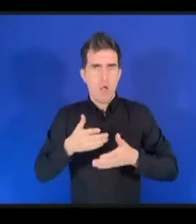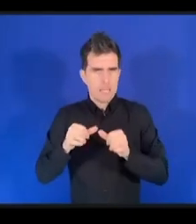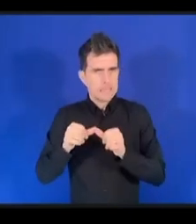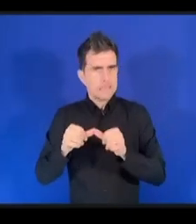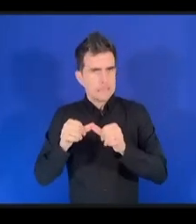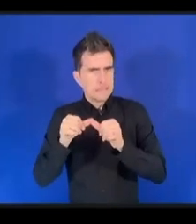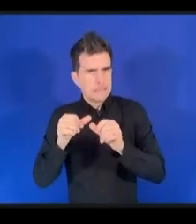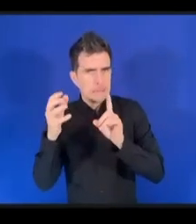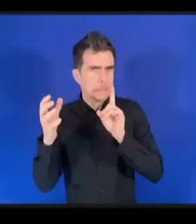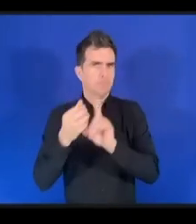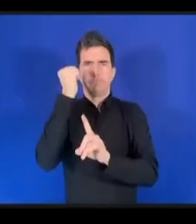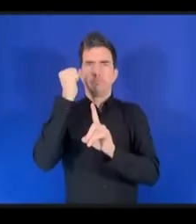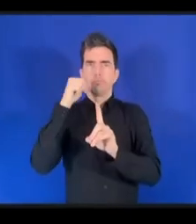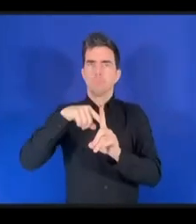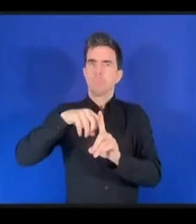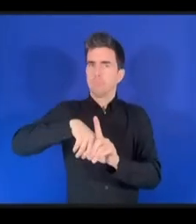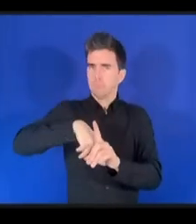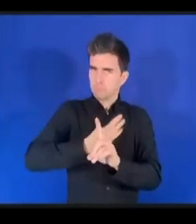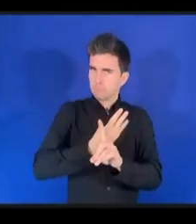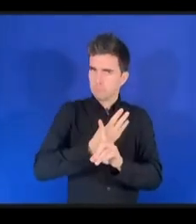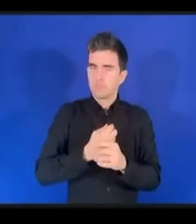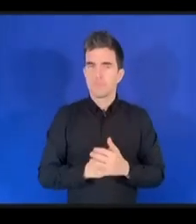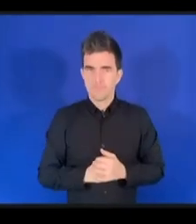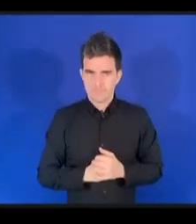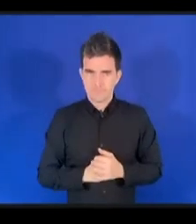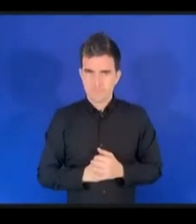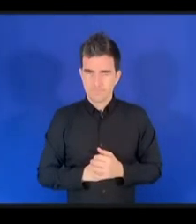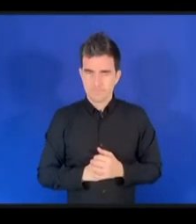美しい自然、さまざまな